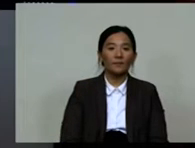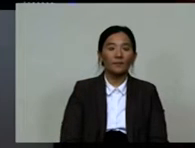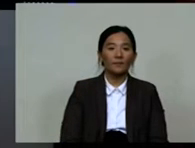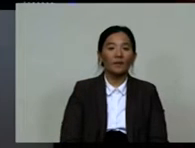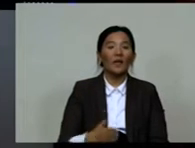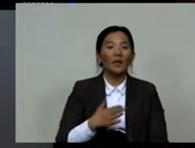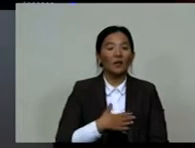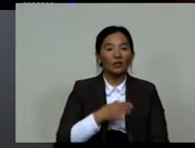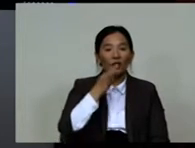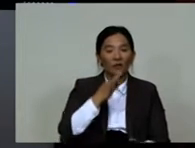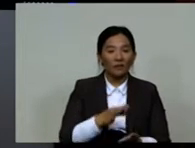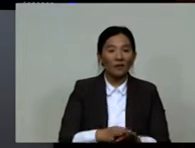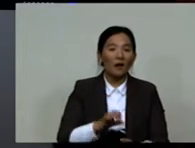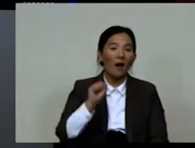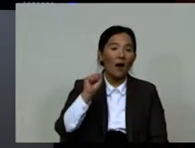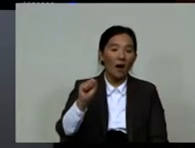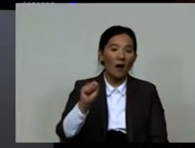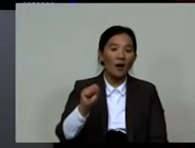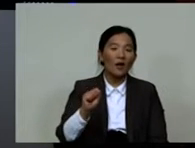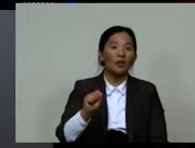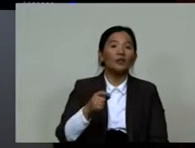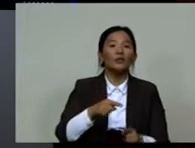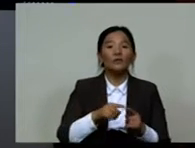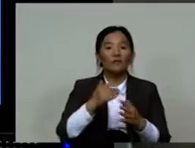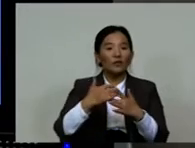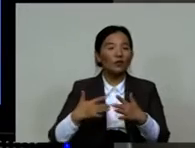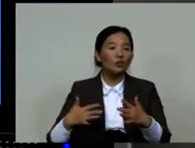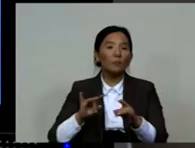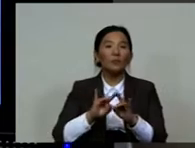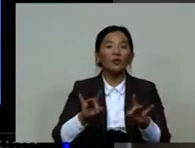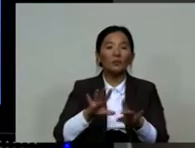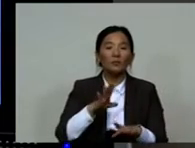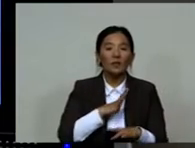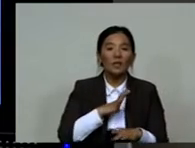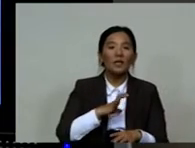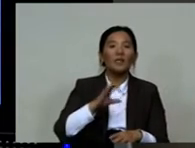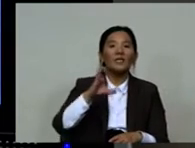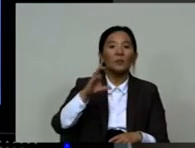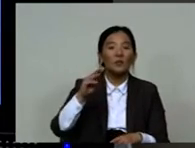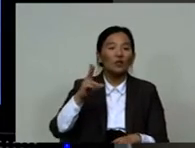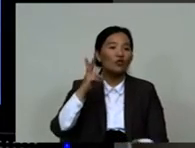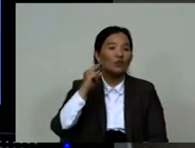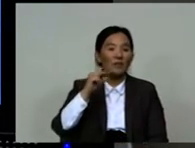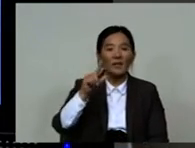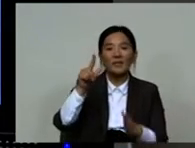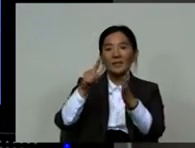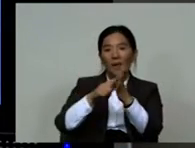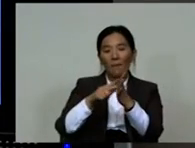Наш ответ А. Ниже перечислены первые 9 степеней числа 7.